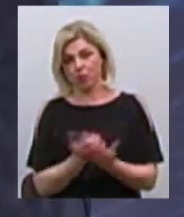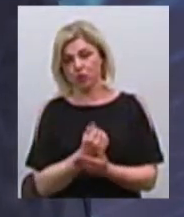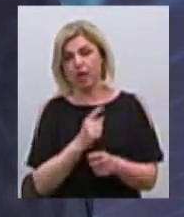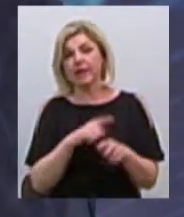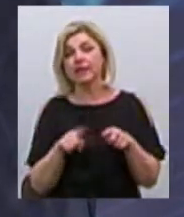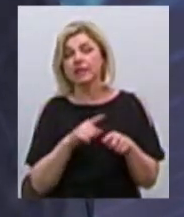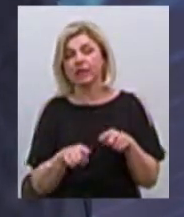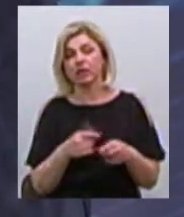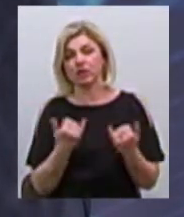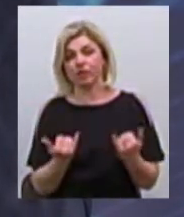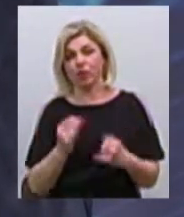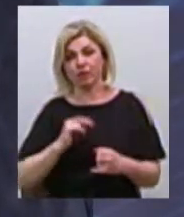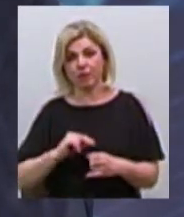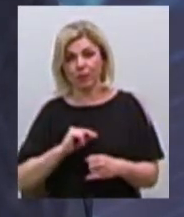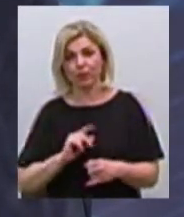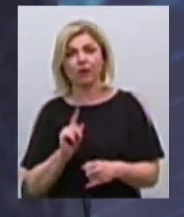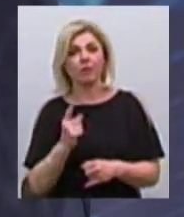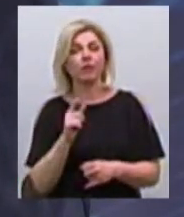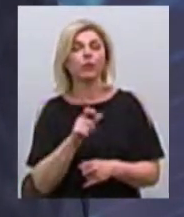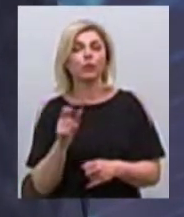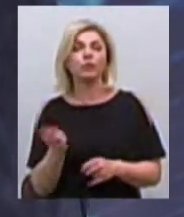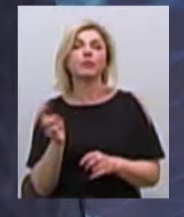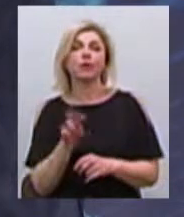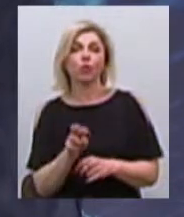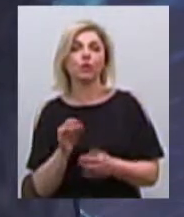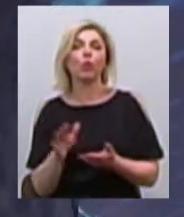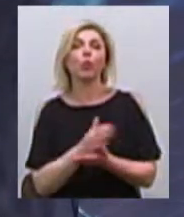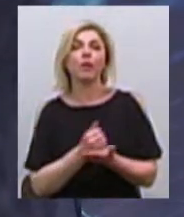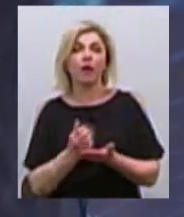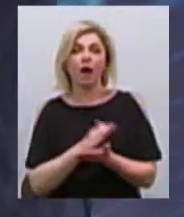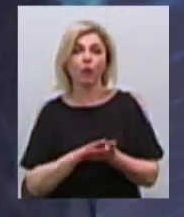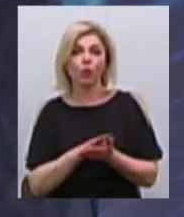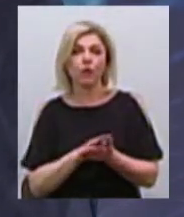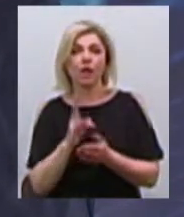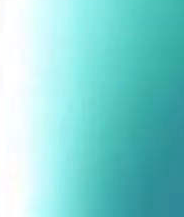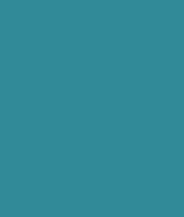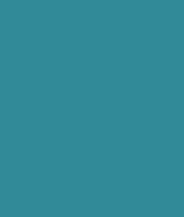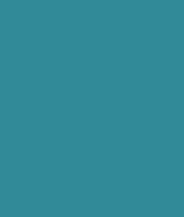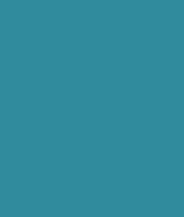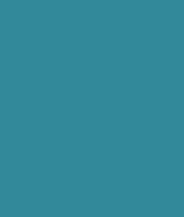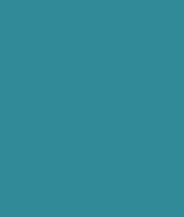сегодняшней работы, потому что люди приходят и убирают на могилках родственников.